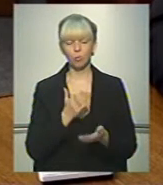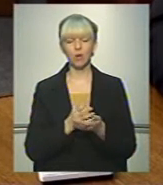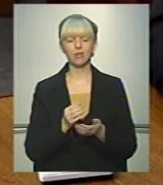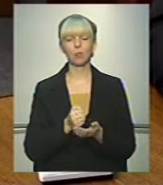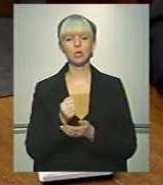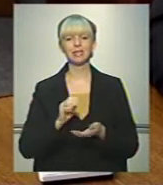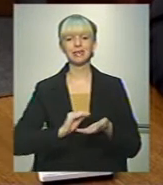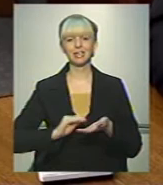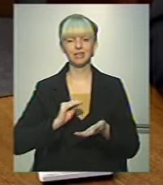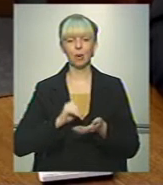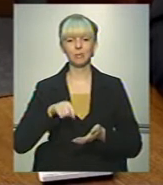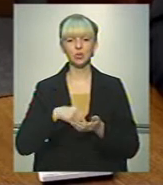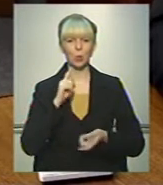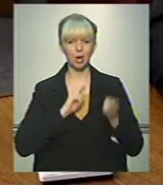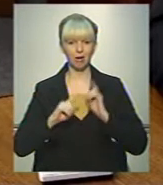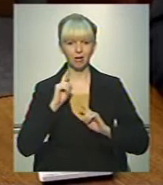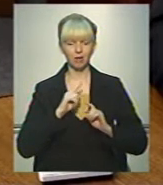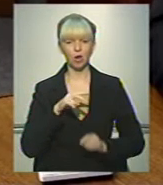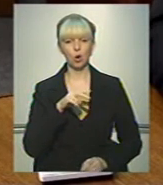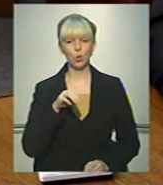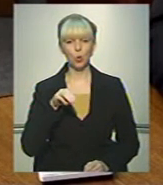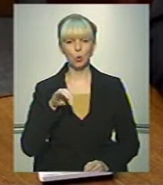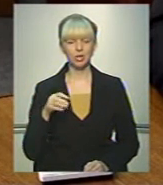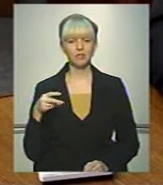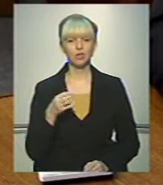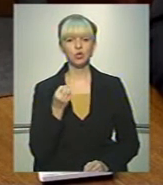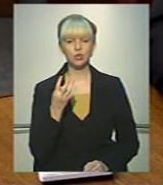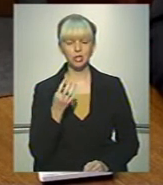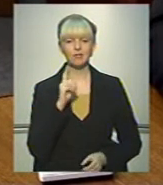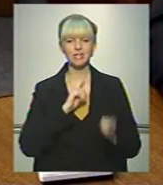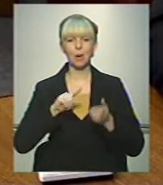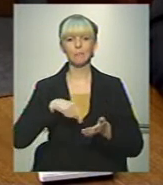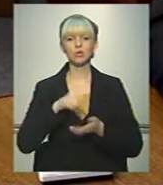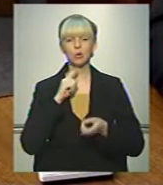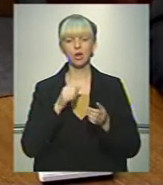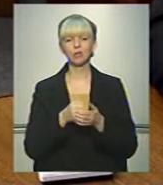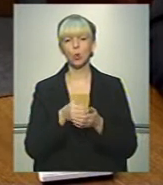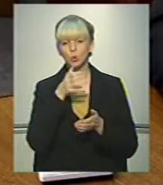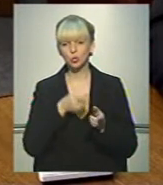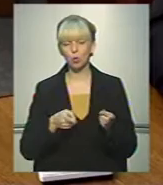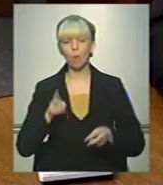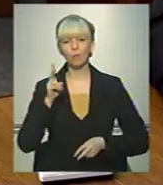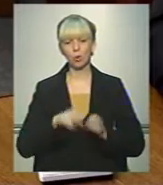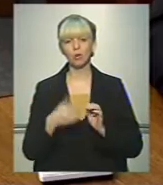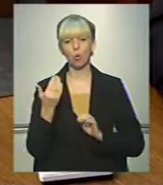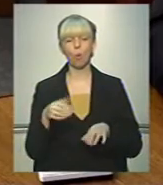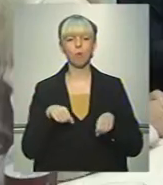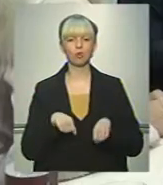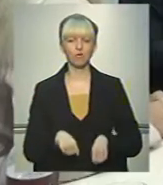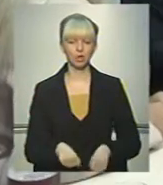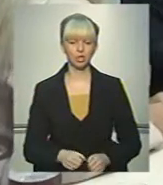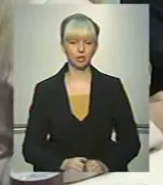посаді секретаря Чернівецької міської ради. У лютому 2014 року сесія міської ради достроково припинила його